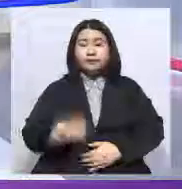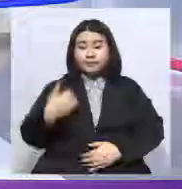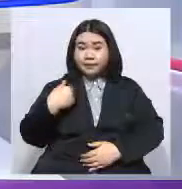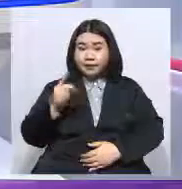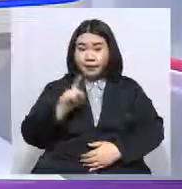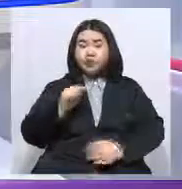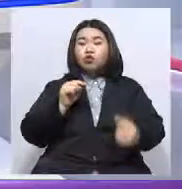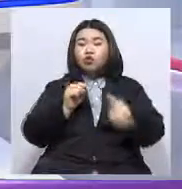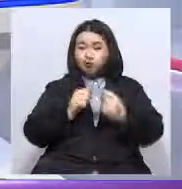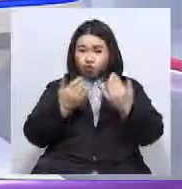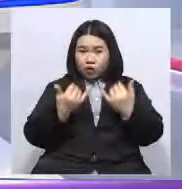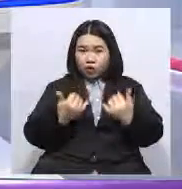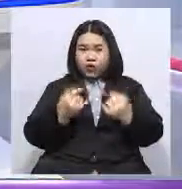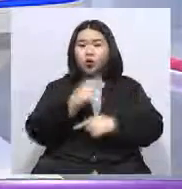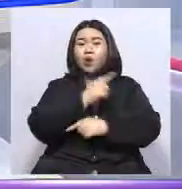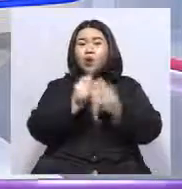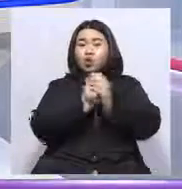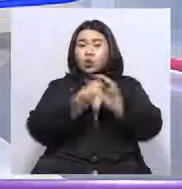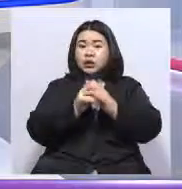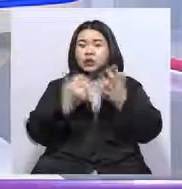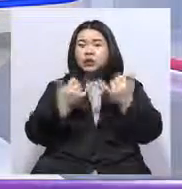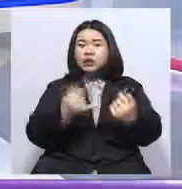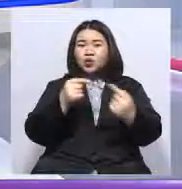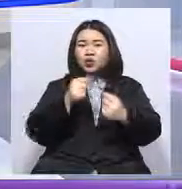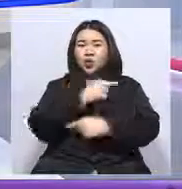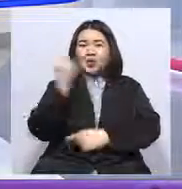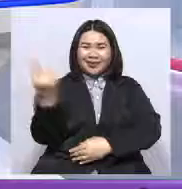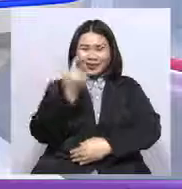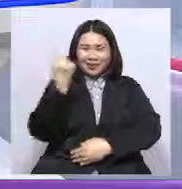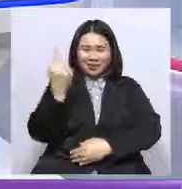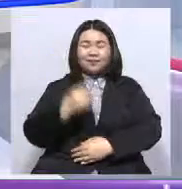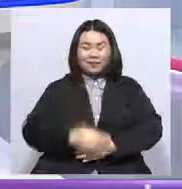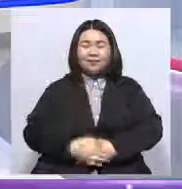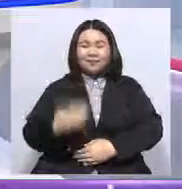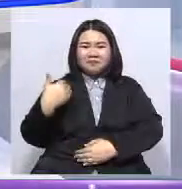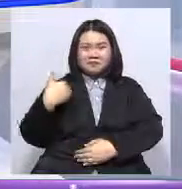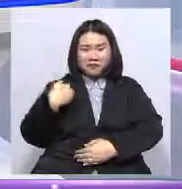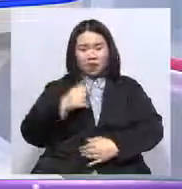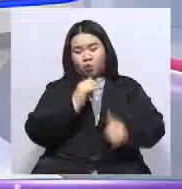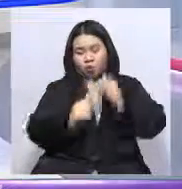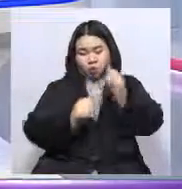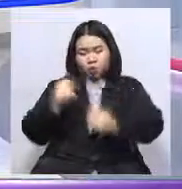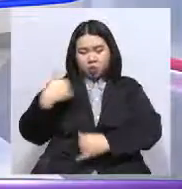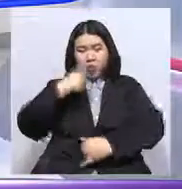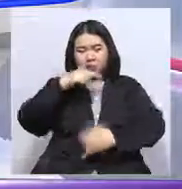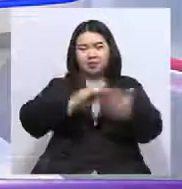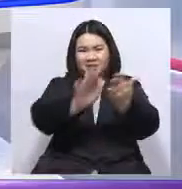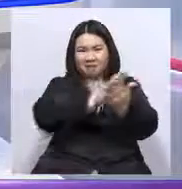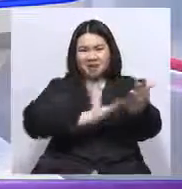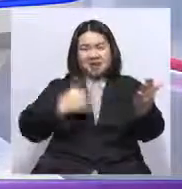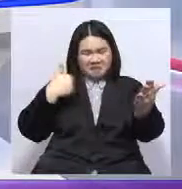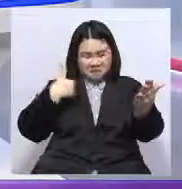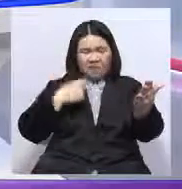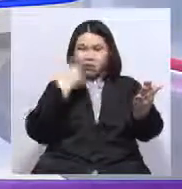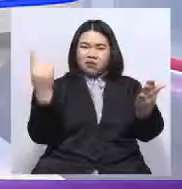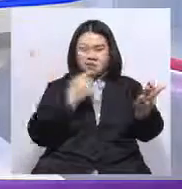และวันนี้นะครับบรรยากาศของเทศกาลตรุษจีนวันนี้ก็น่าจะเป็นวันเที่ยวด้วย วันเที่ยว ใช่ครับก็บรรยากาศเนี่ยคึกคักทั่วพื้นที่ทุกประเทศทั่วทั้